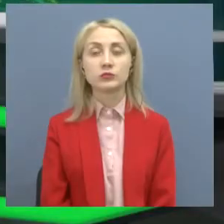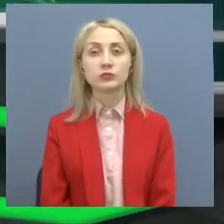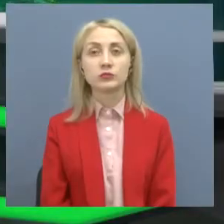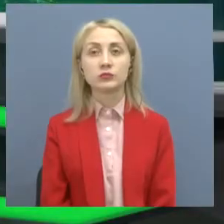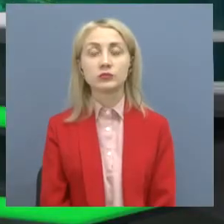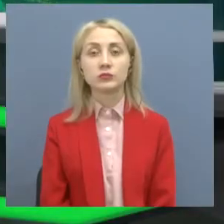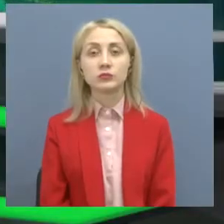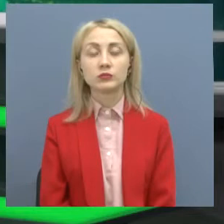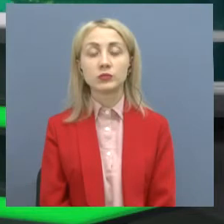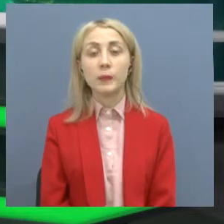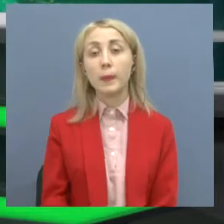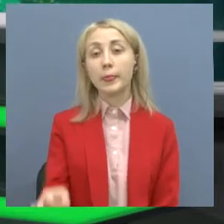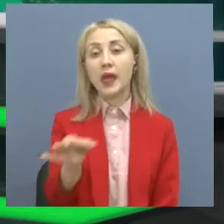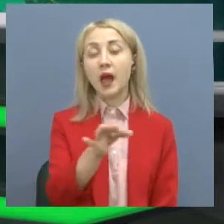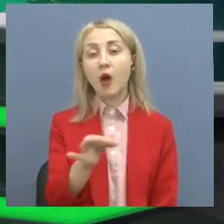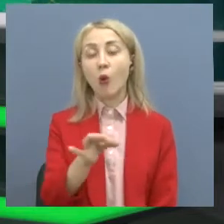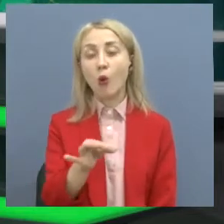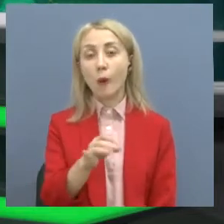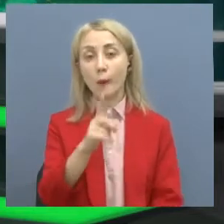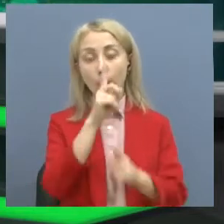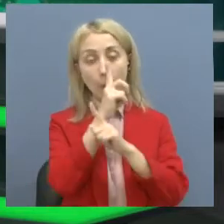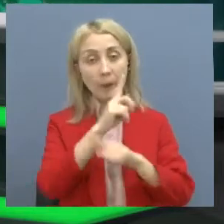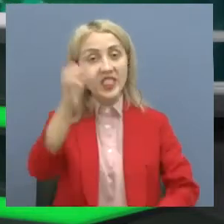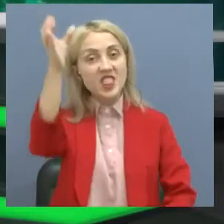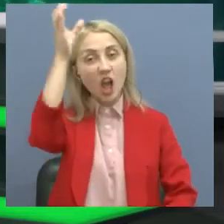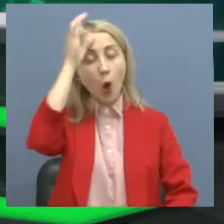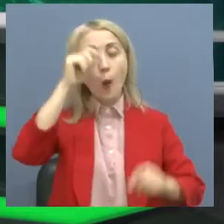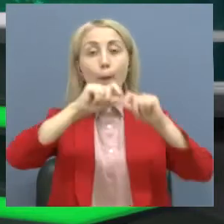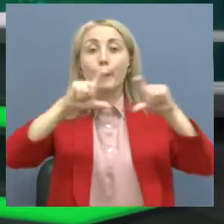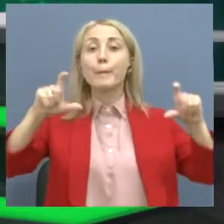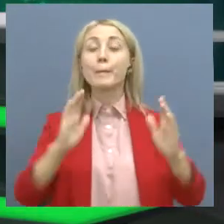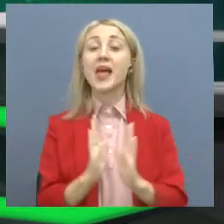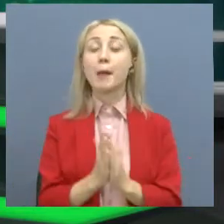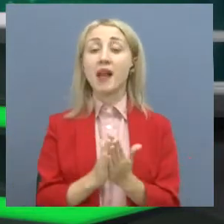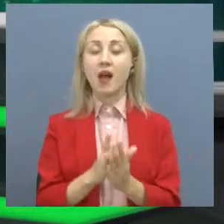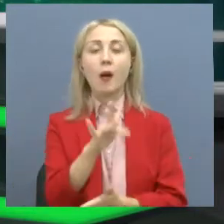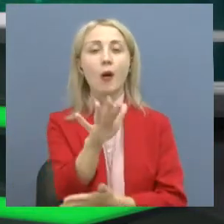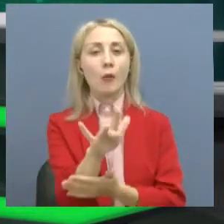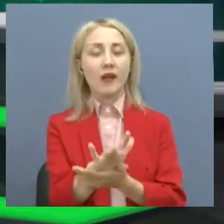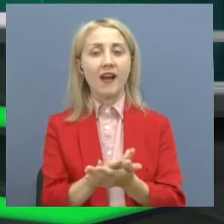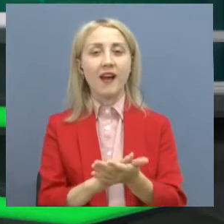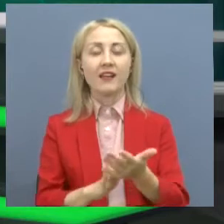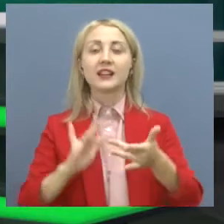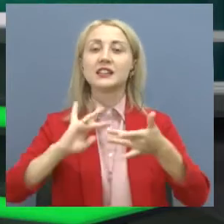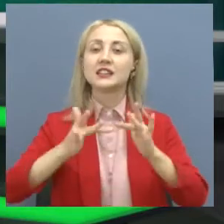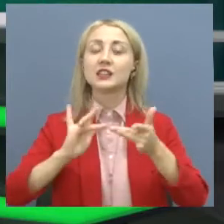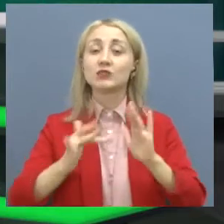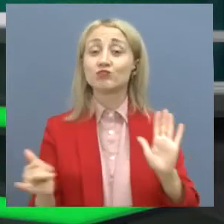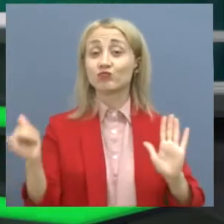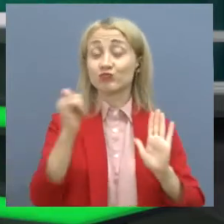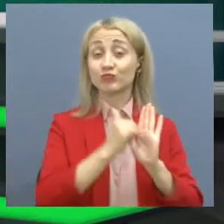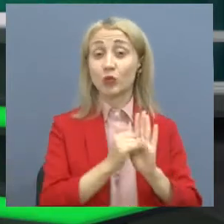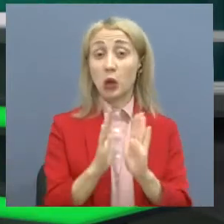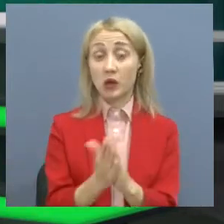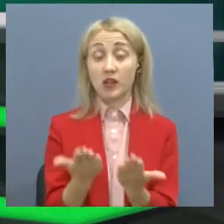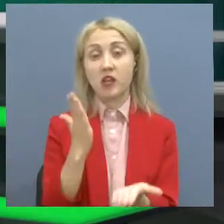Мағжан Жұмабаев атындағы облыстық ғылыми әмбебап кітапханасы кітап қорын цифрландыруды жалғастыруда. Яғни енді асыл қазынаны қолға